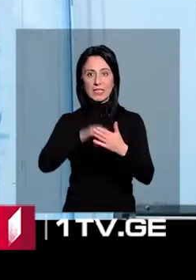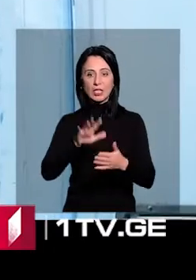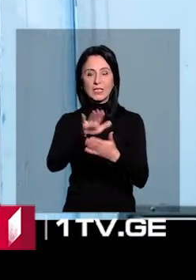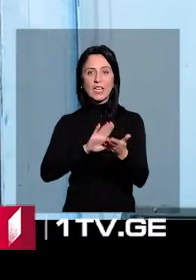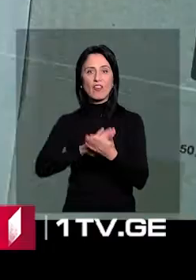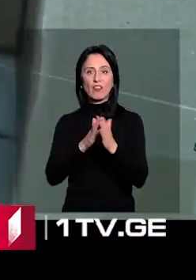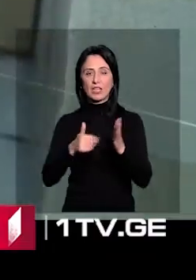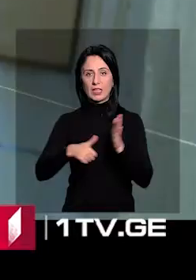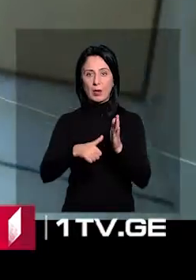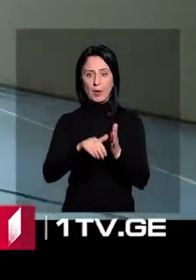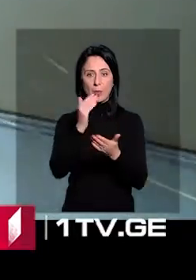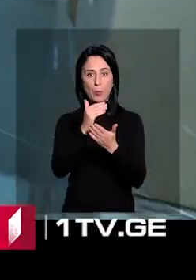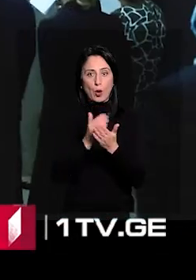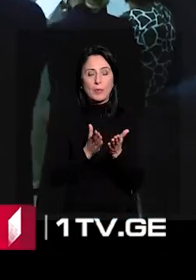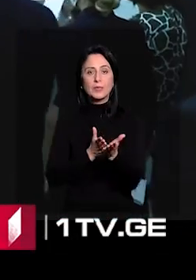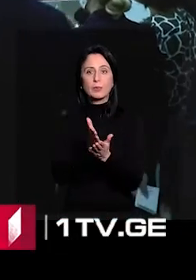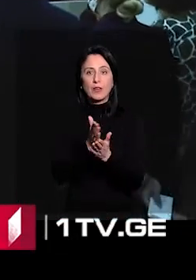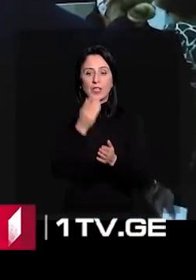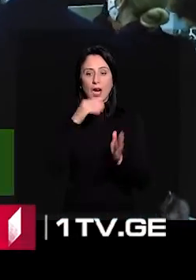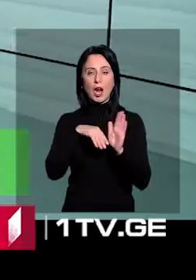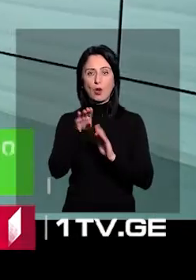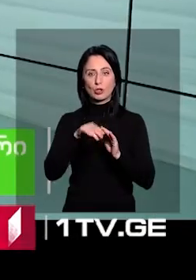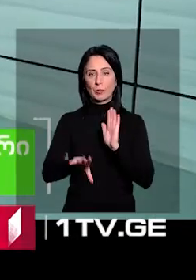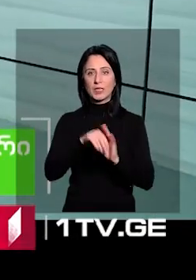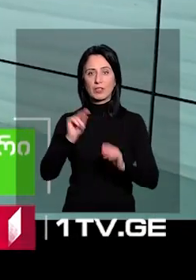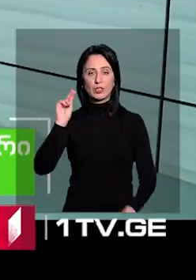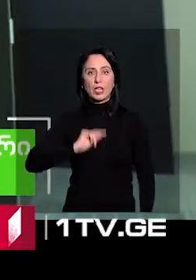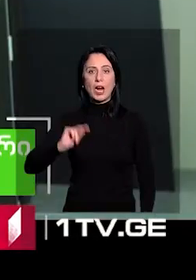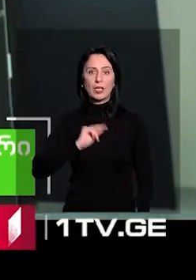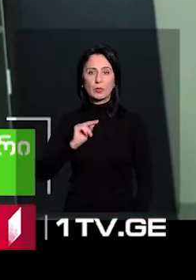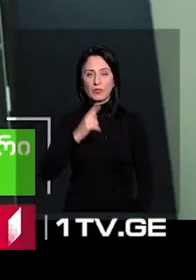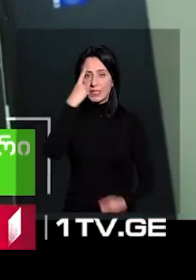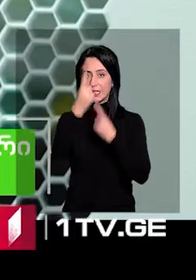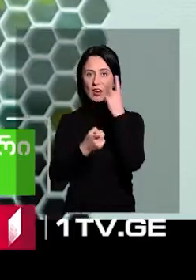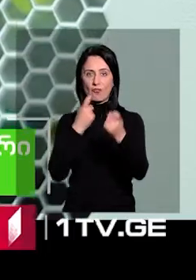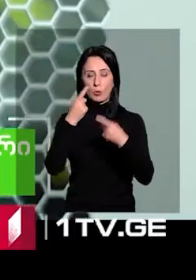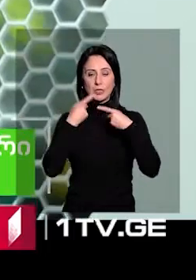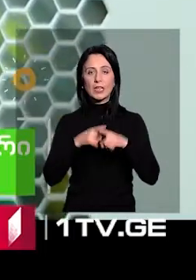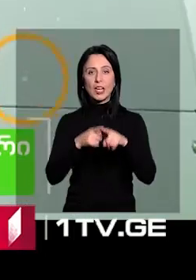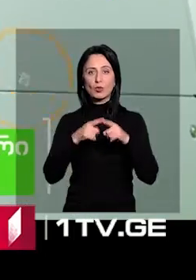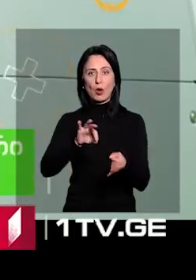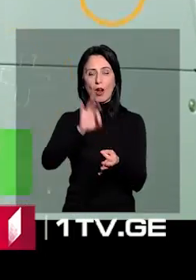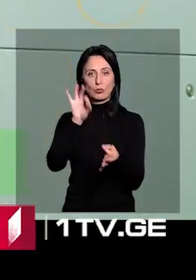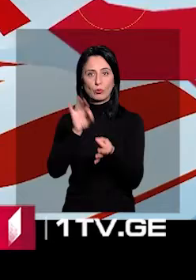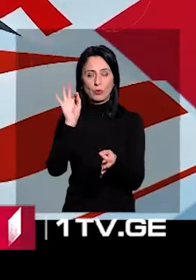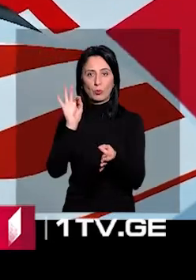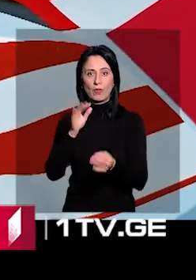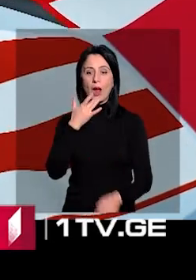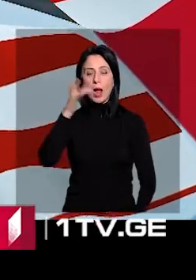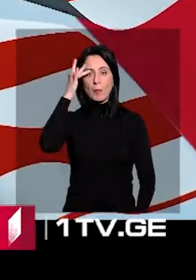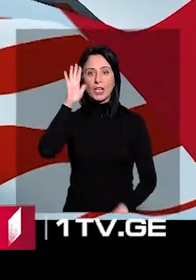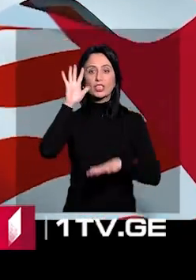հետ համագործակցությունը։ Վստահելի և երկարաժամկետ աջակցական ծրագրերի շրջանակներում կատարելագործվել է ընտրական վարչակազմի